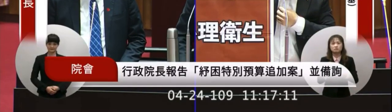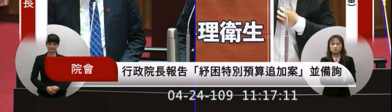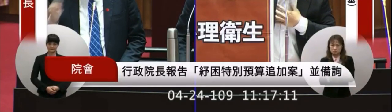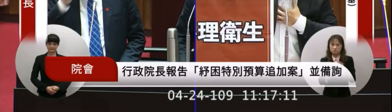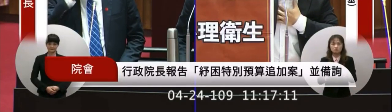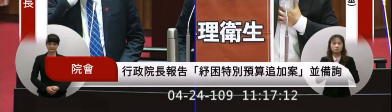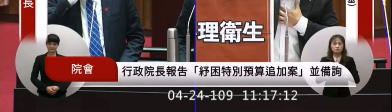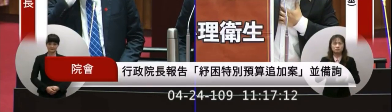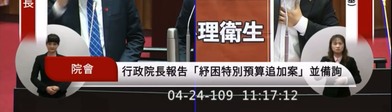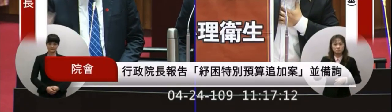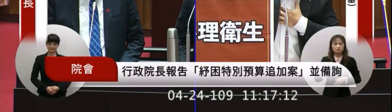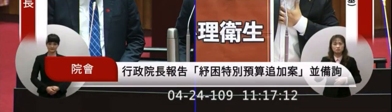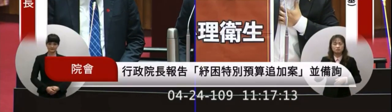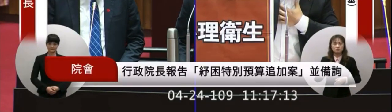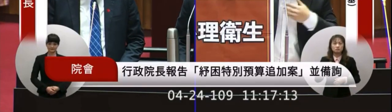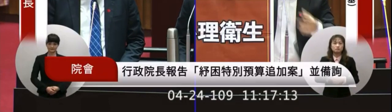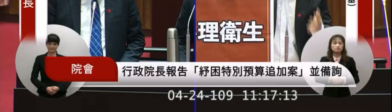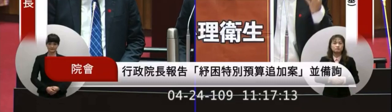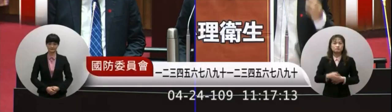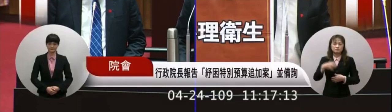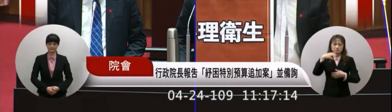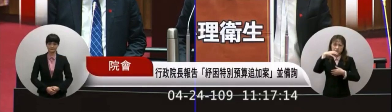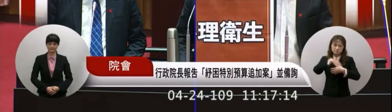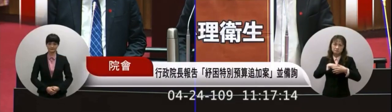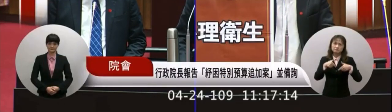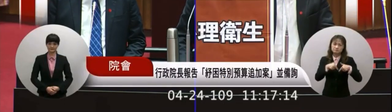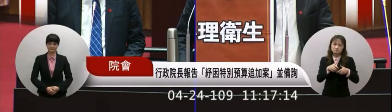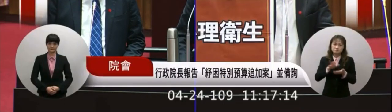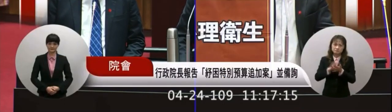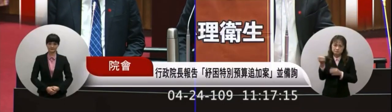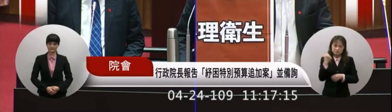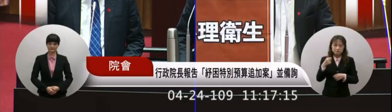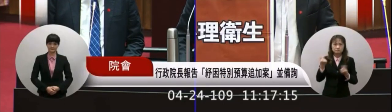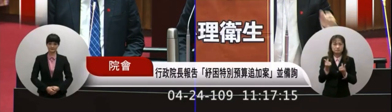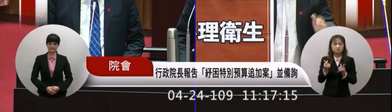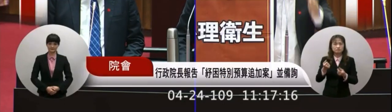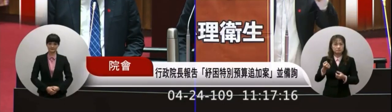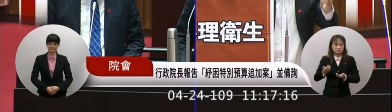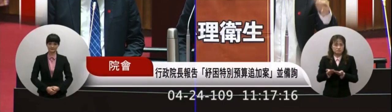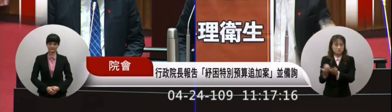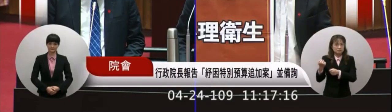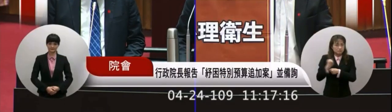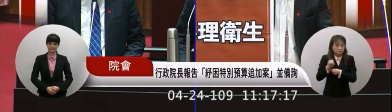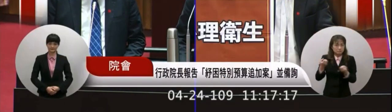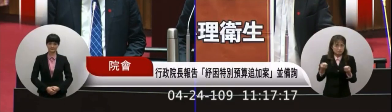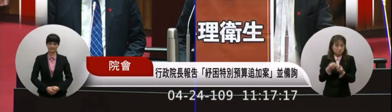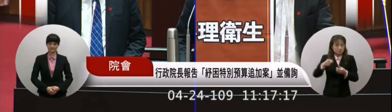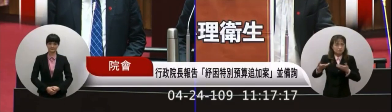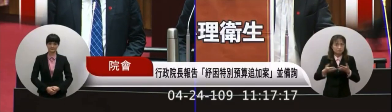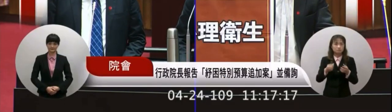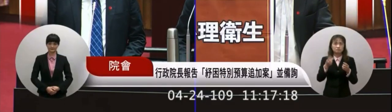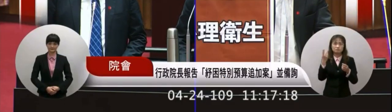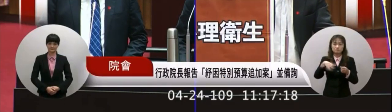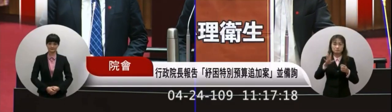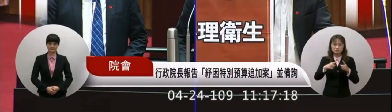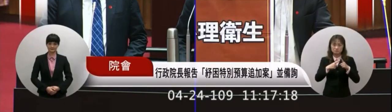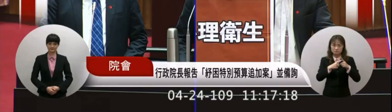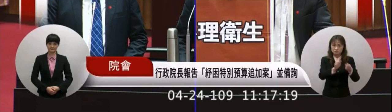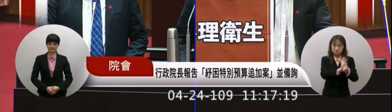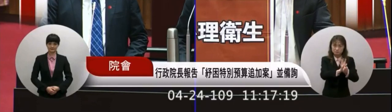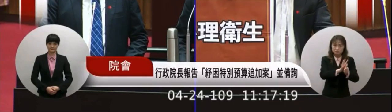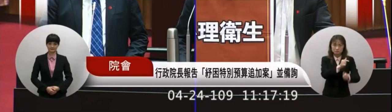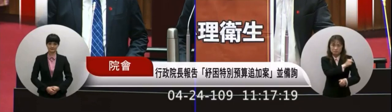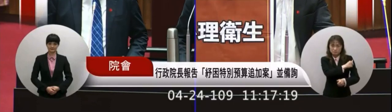上大的差别，就是心理的压力，包括着咱知影即几天海军的事件，包括着第一线医护人员心理的压